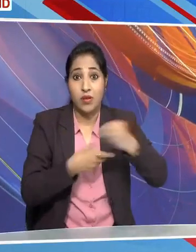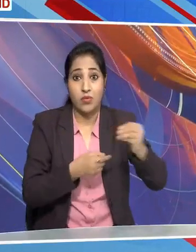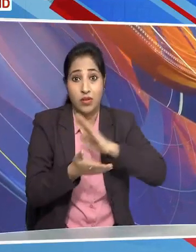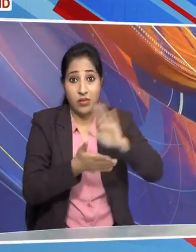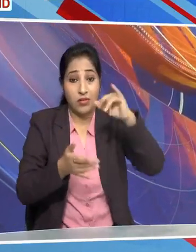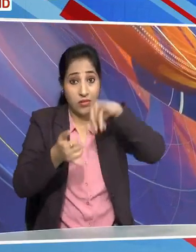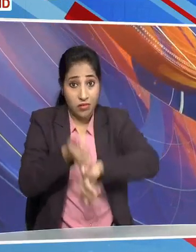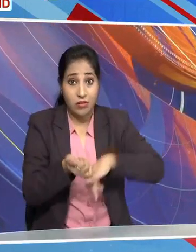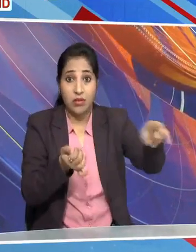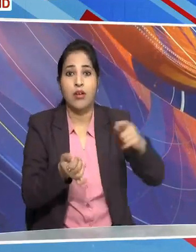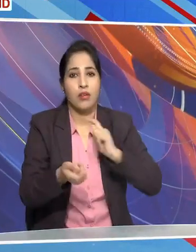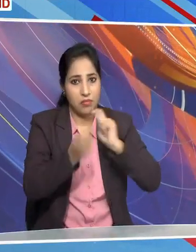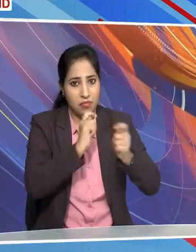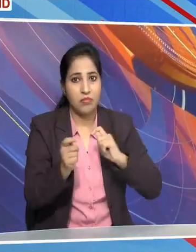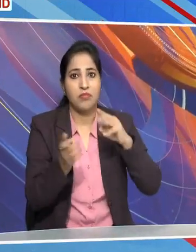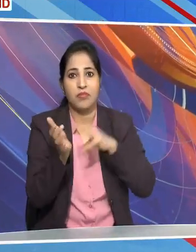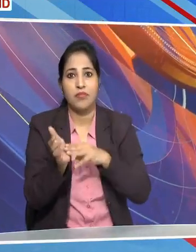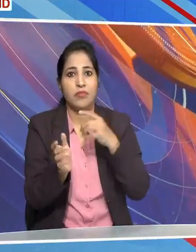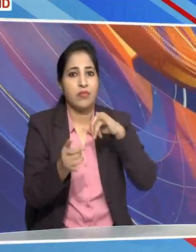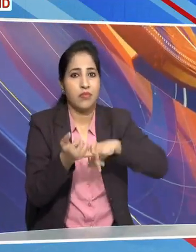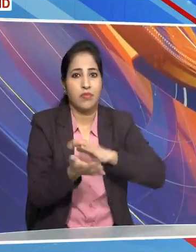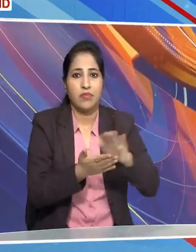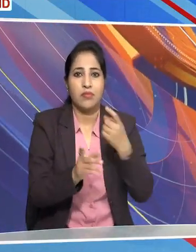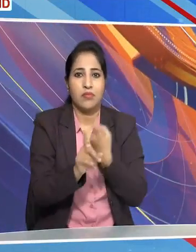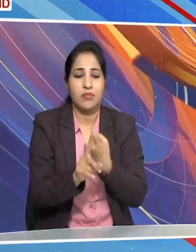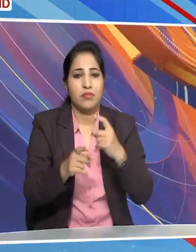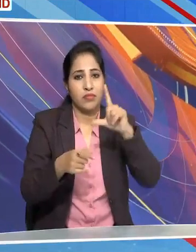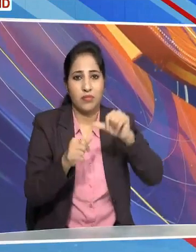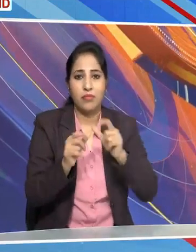हरेंद्र सिंह से हमारे सहयोगी मुकेश शुक्ला ने खास बातचीत की।